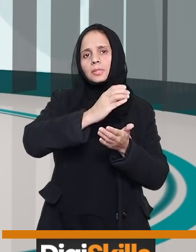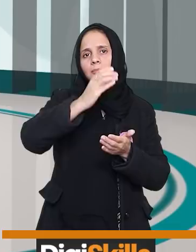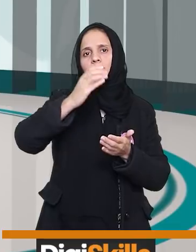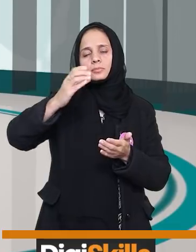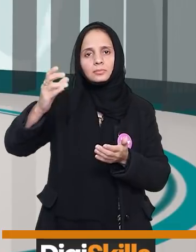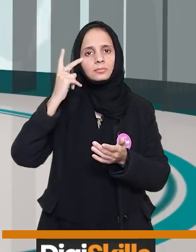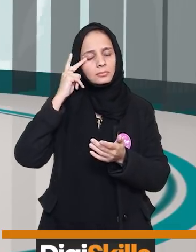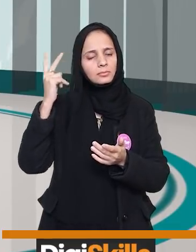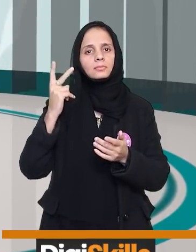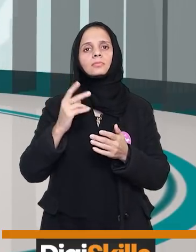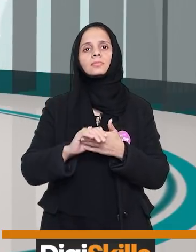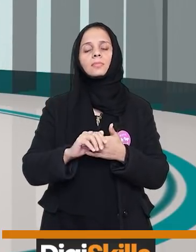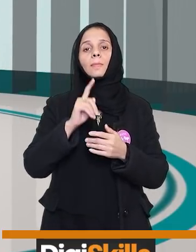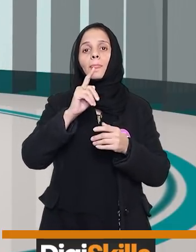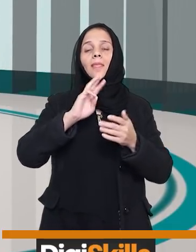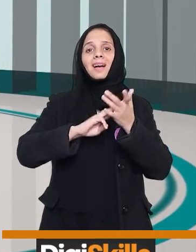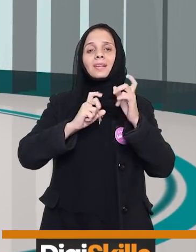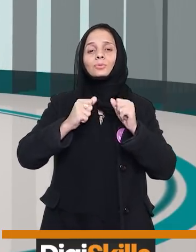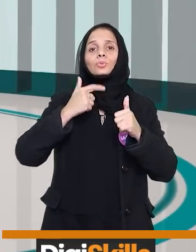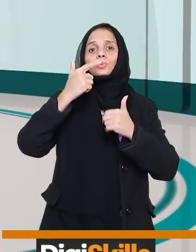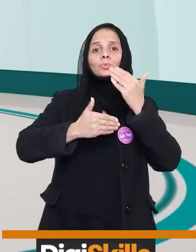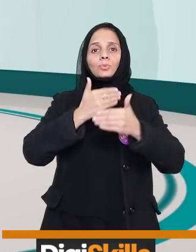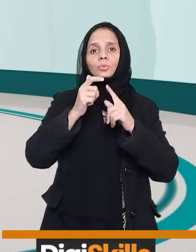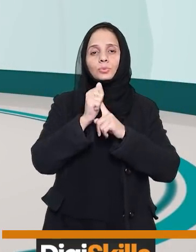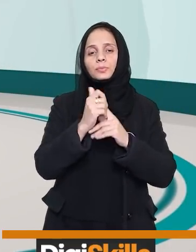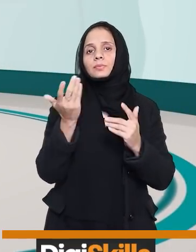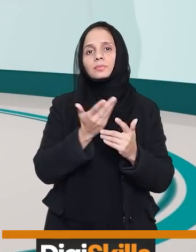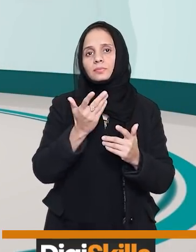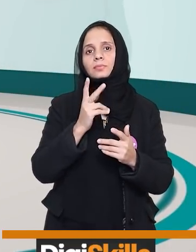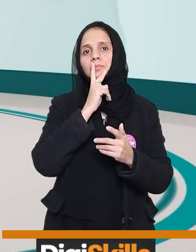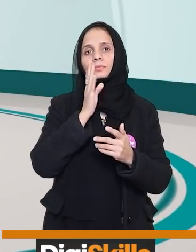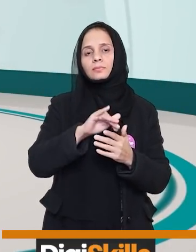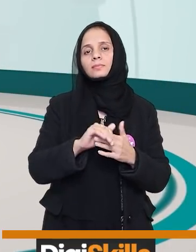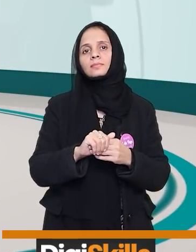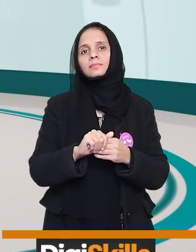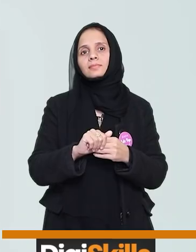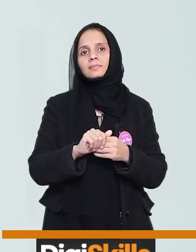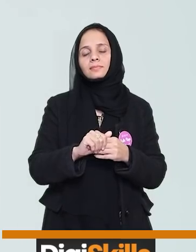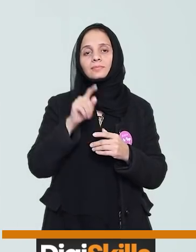milestones، خواتین و حضرات، milestones کی امپورٹنس اتنی ہوتی ہے کہ اگر کسی